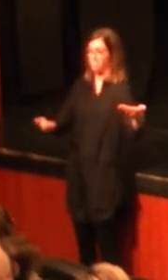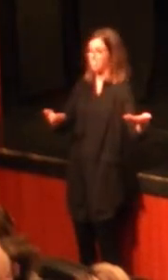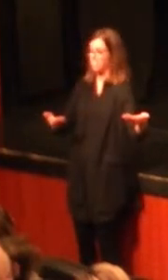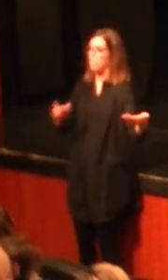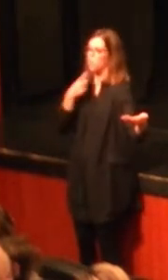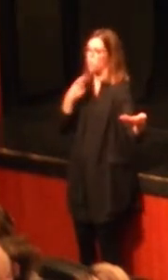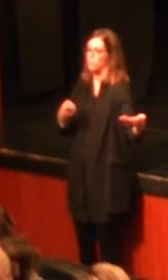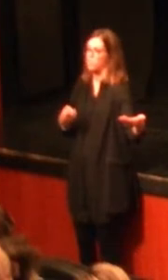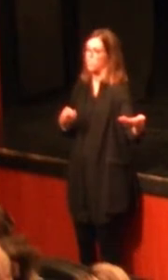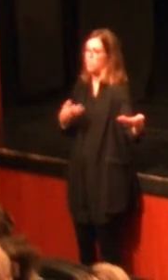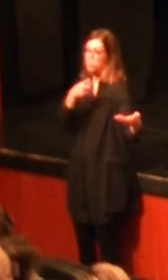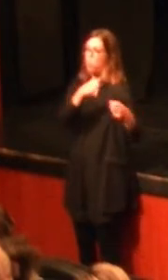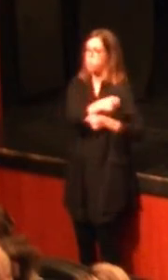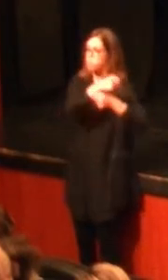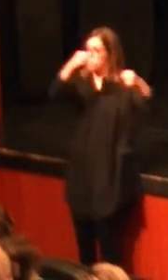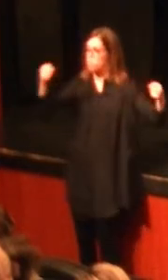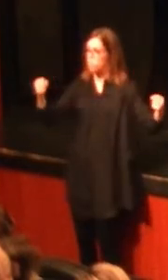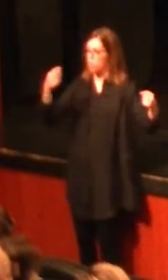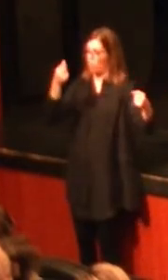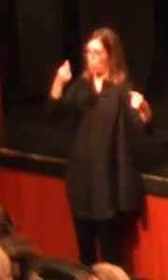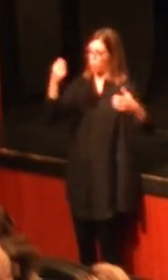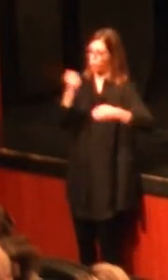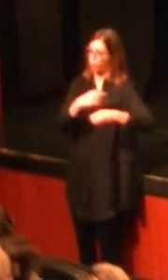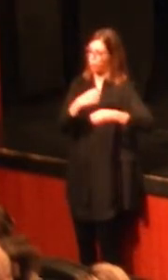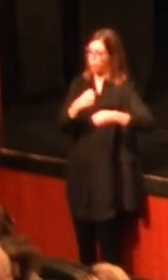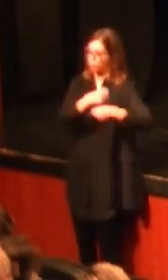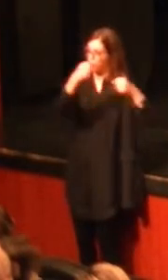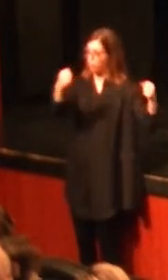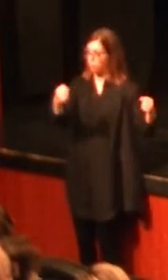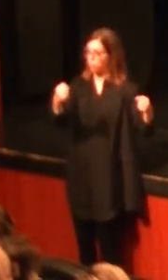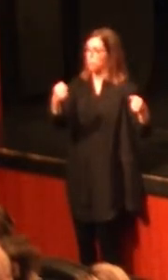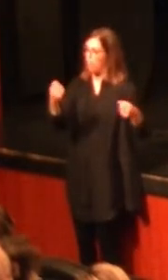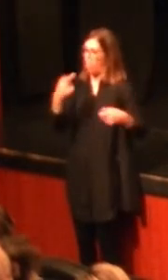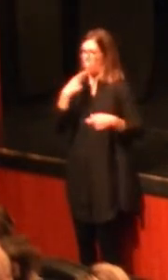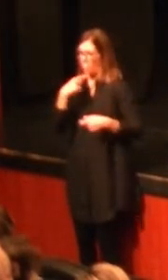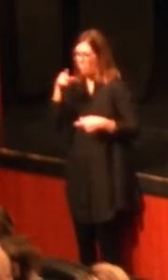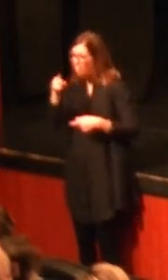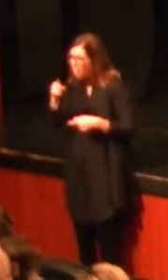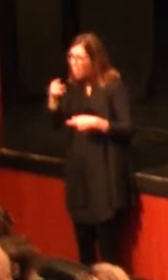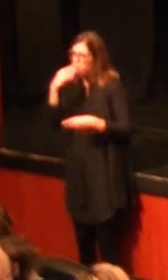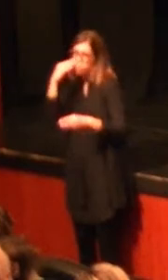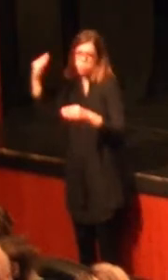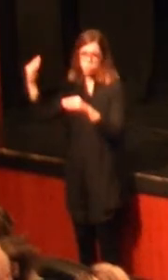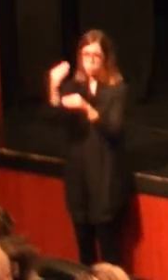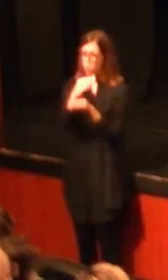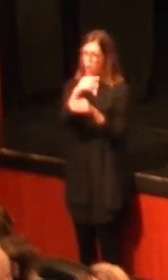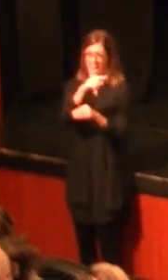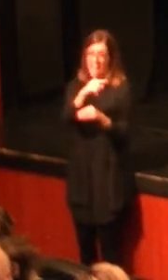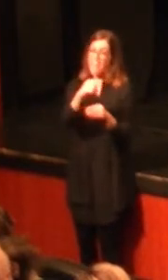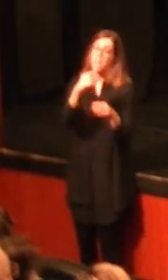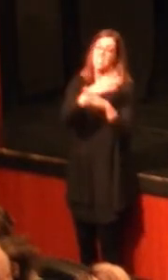contractar persones amb molt poca discapacitat que tenen les mateixes ajudes que persones amb més discapacitat. I això ens afecta